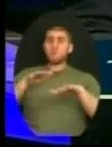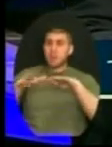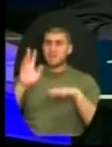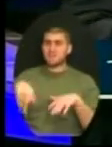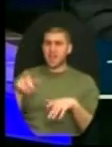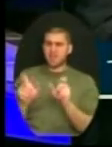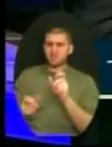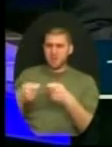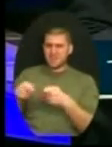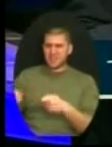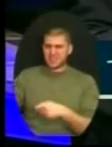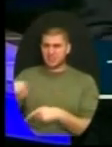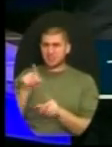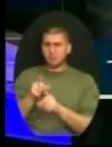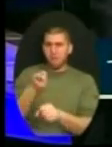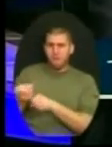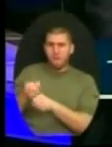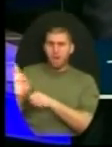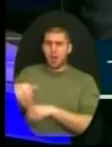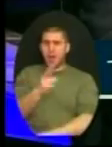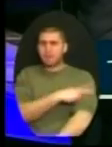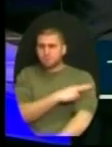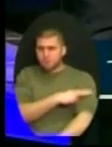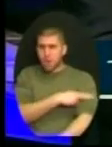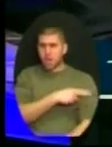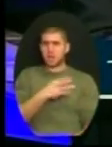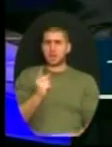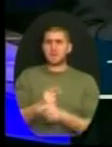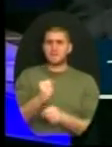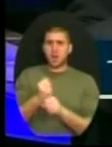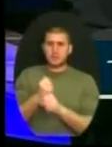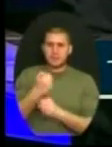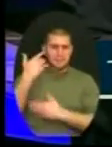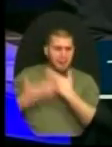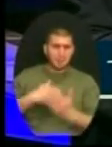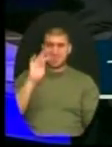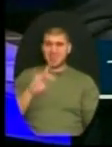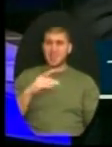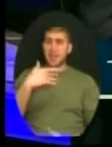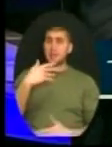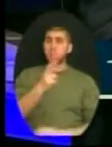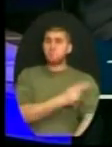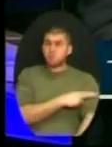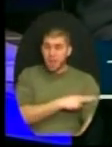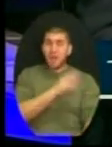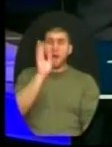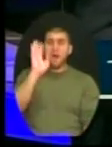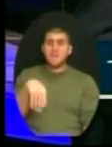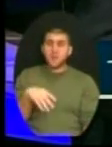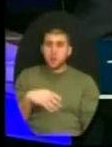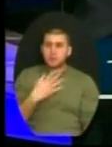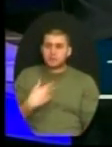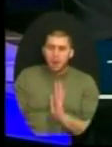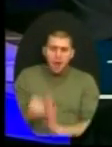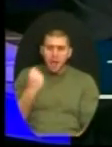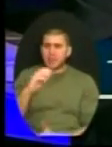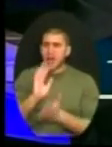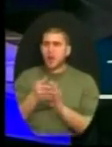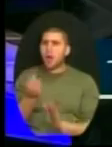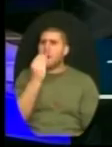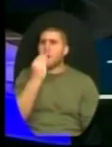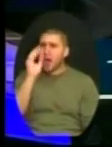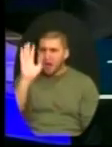דרך להקת המעודדים, יורדים על המשטרה, נוקטים צעדים כנגד המשטרה, אפילו את האוכל רוצים לקחת